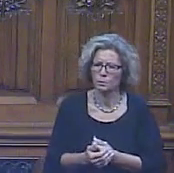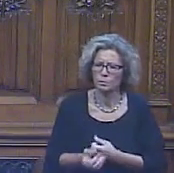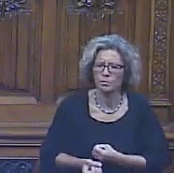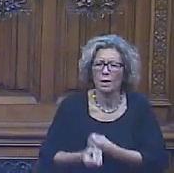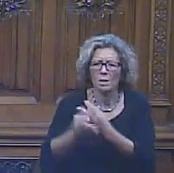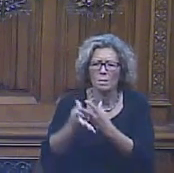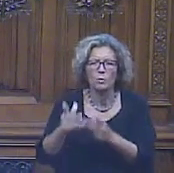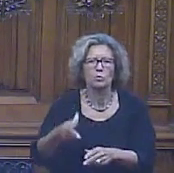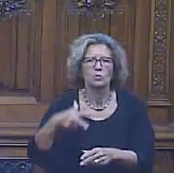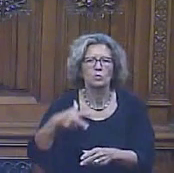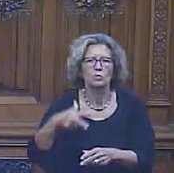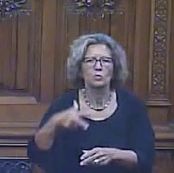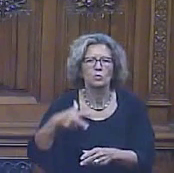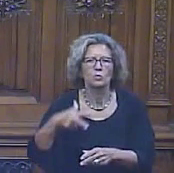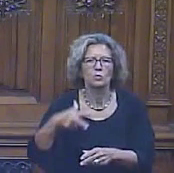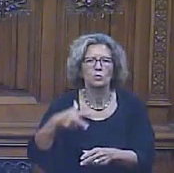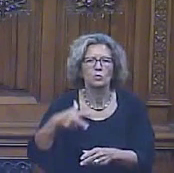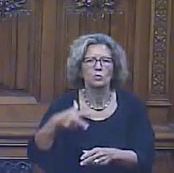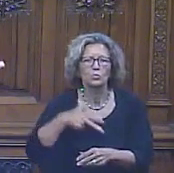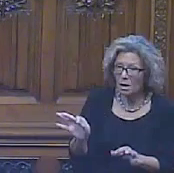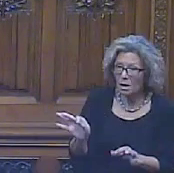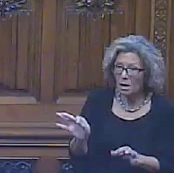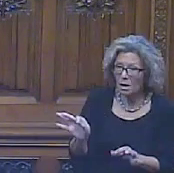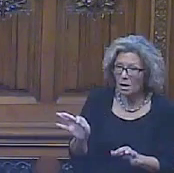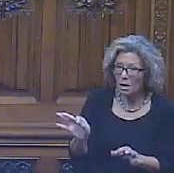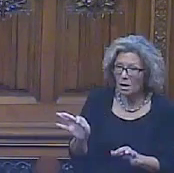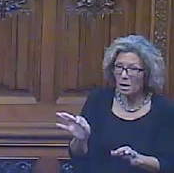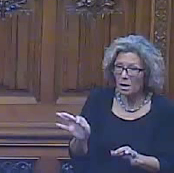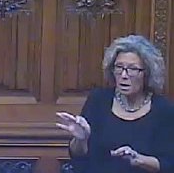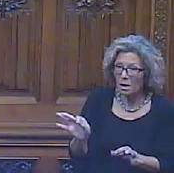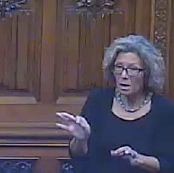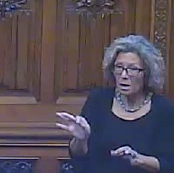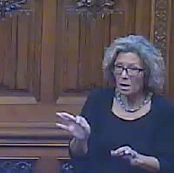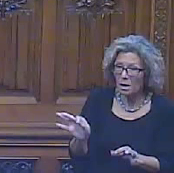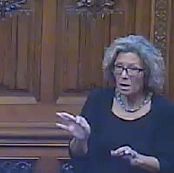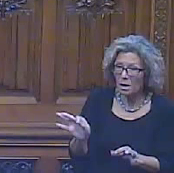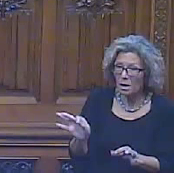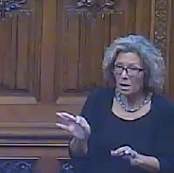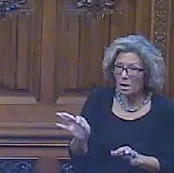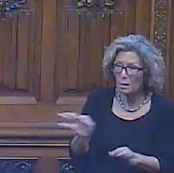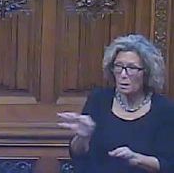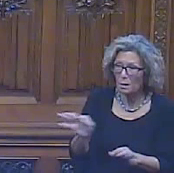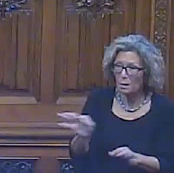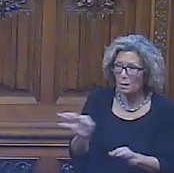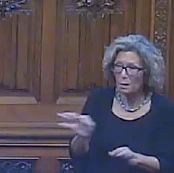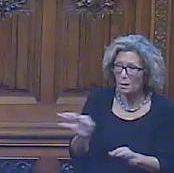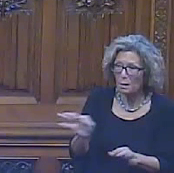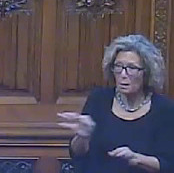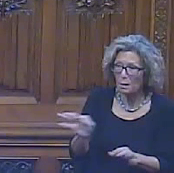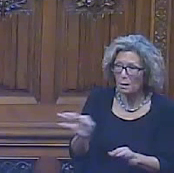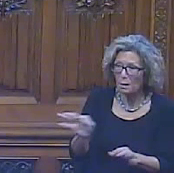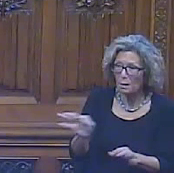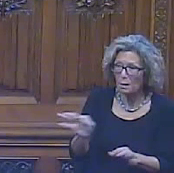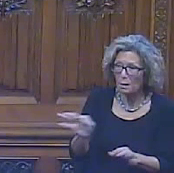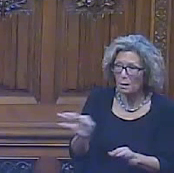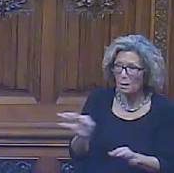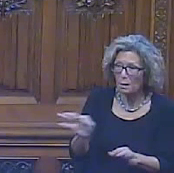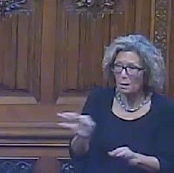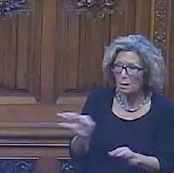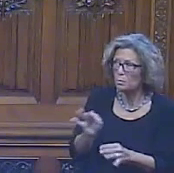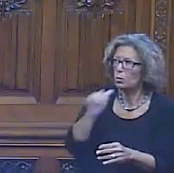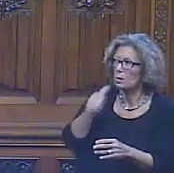Export von Sozialleistungen, das kommt ja auch die Bundesregierung langsam drauf. Ja. Zehntausende Kinder, die irgendwo sind, gibt es